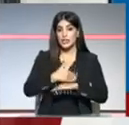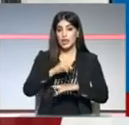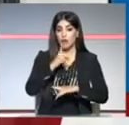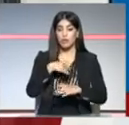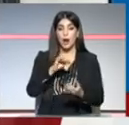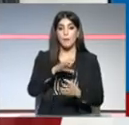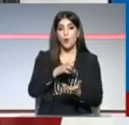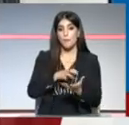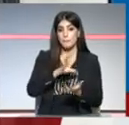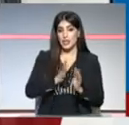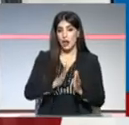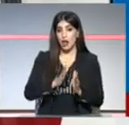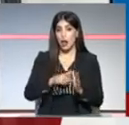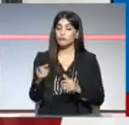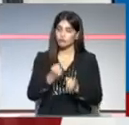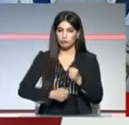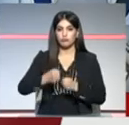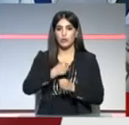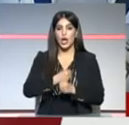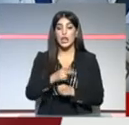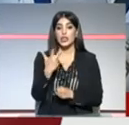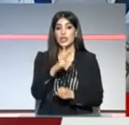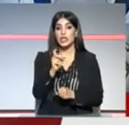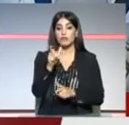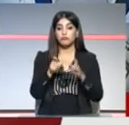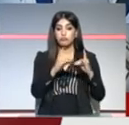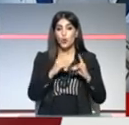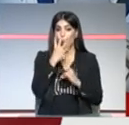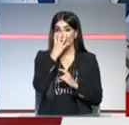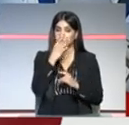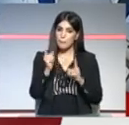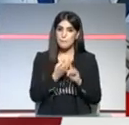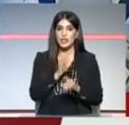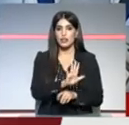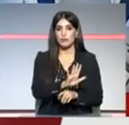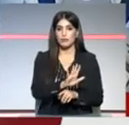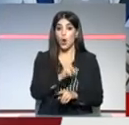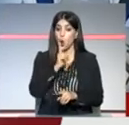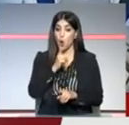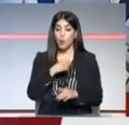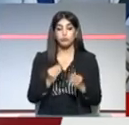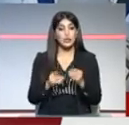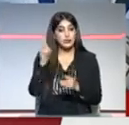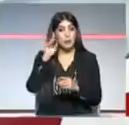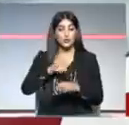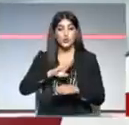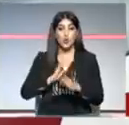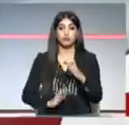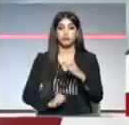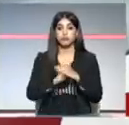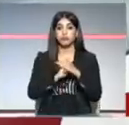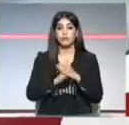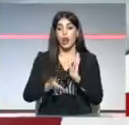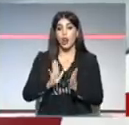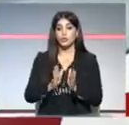مستشفى الميداني حيث سيقع التركيز الثالث ام جاهزا بالانسجام في ظل بلوغ المستشفى الجهوي والمستشفيات